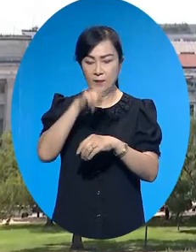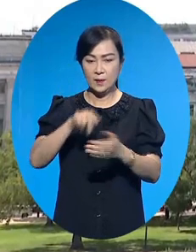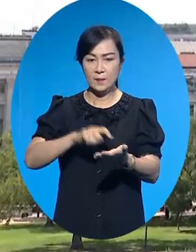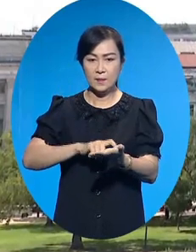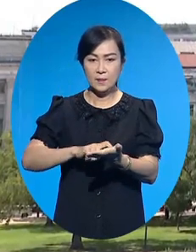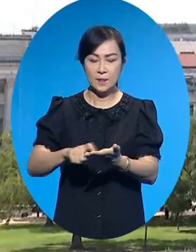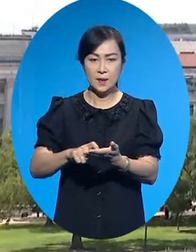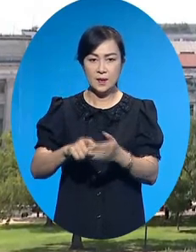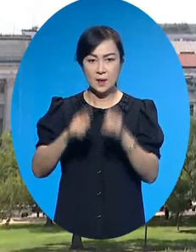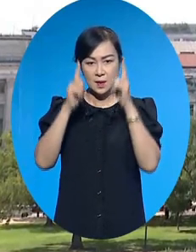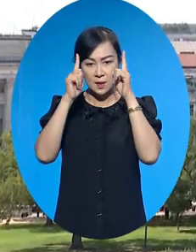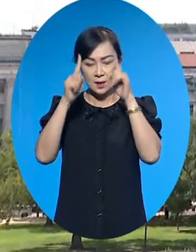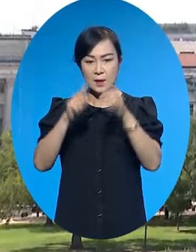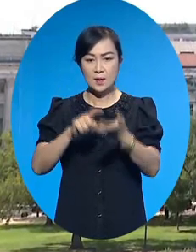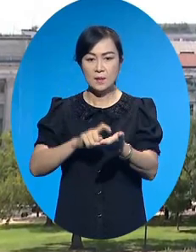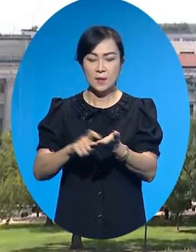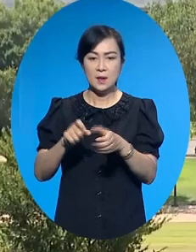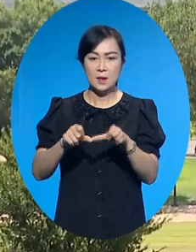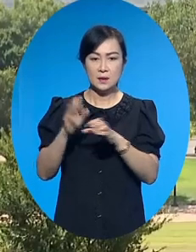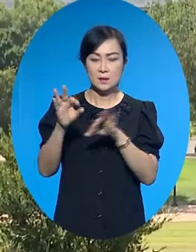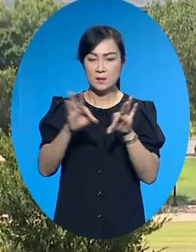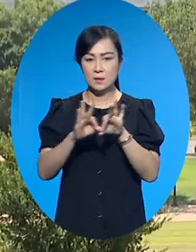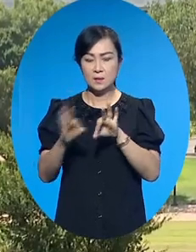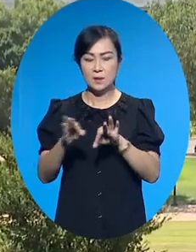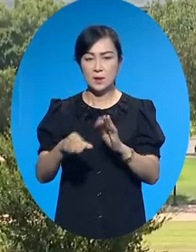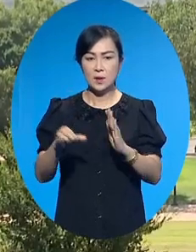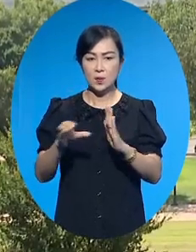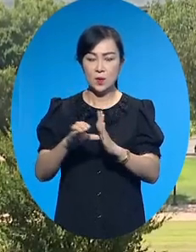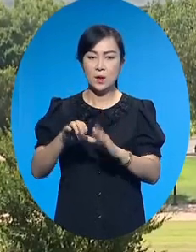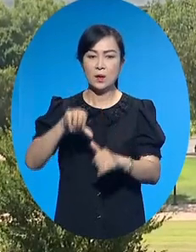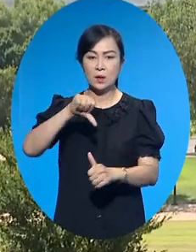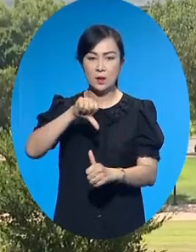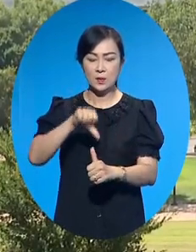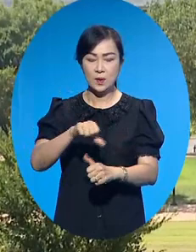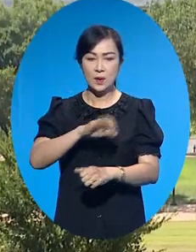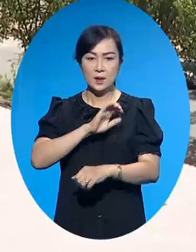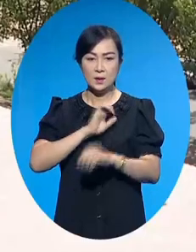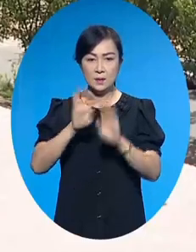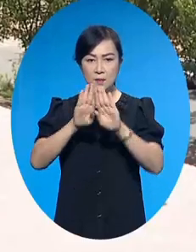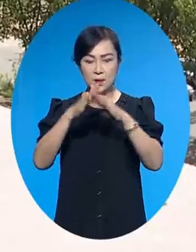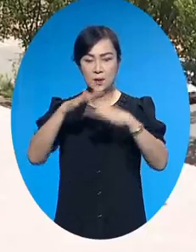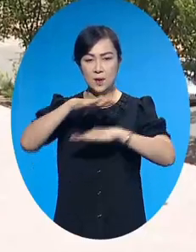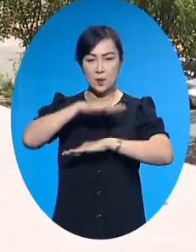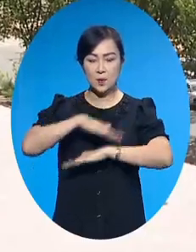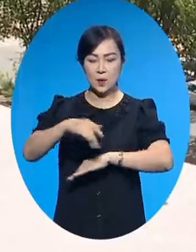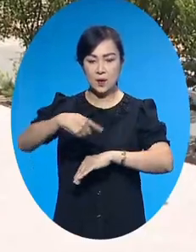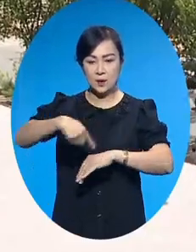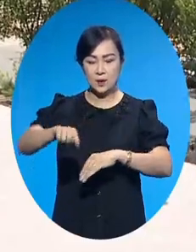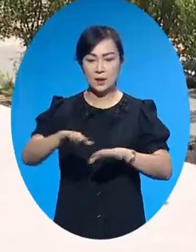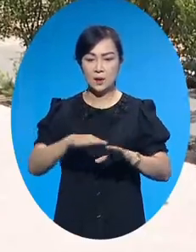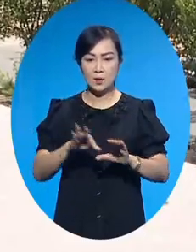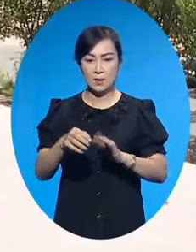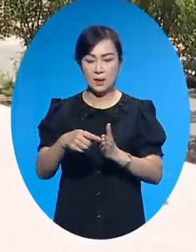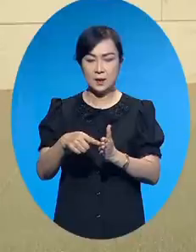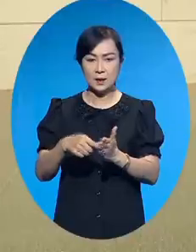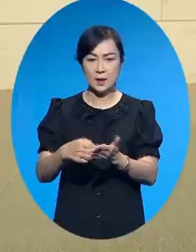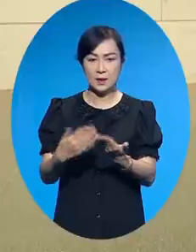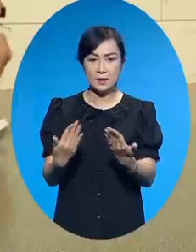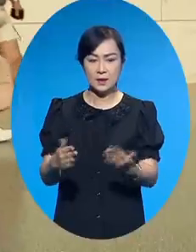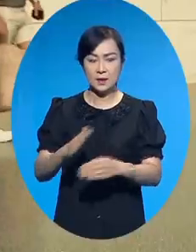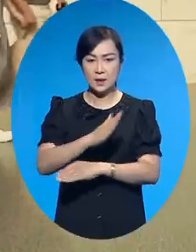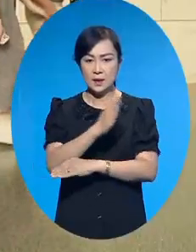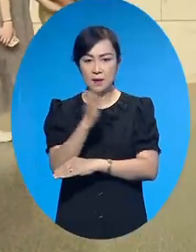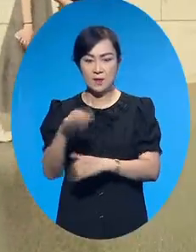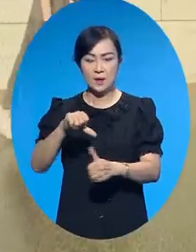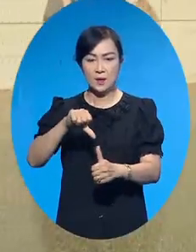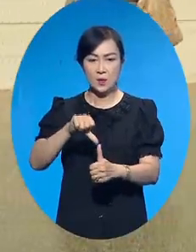Kỳ, Tổng lãnh sự quán Hoa Kỳ tại Thành phố Hồ Chí Minh và các cơ quan liên quan để sớm triển khai kết quả của chuyến công tác lần này, góp phần tích cực vào việc phát triển